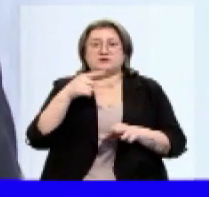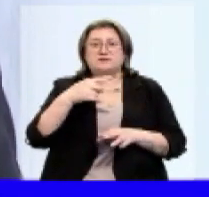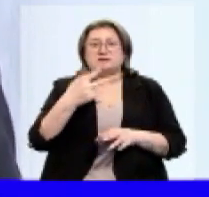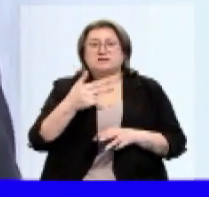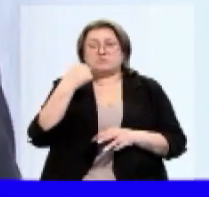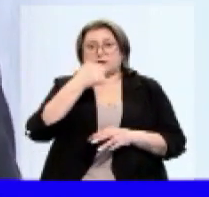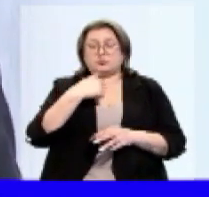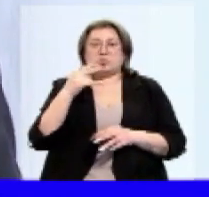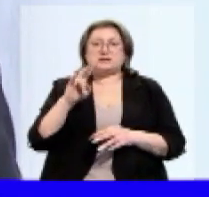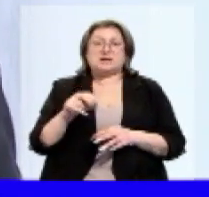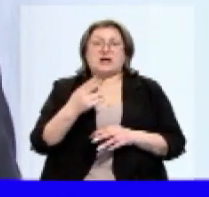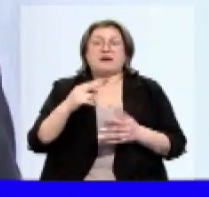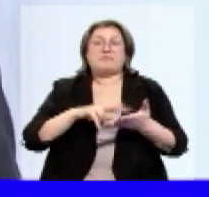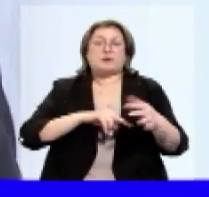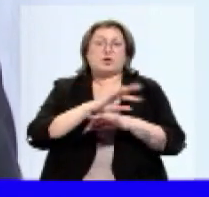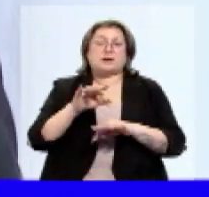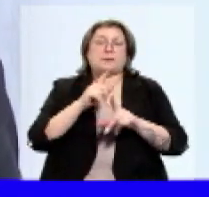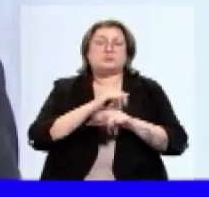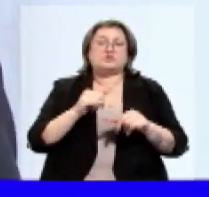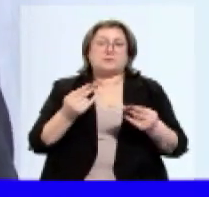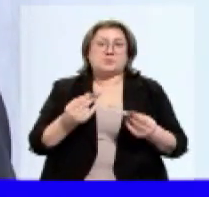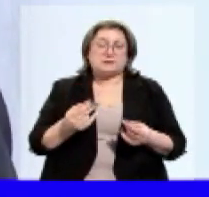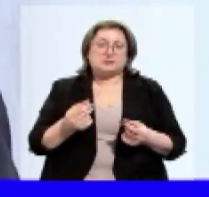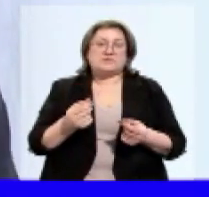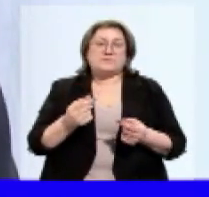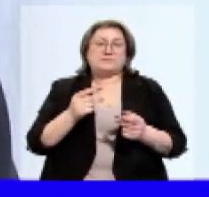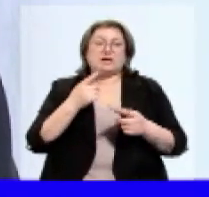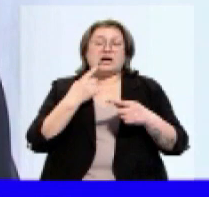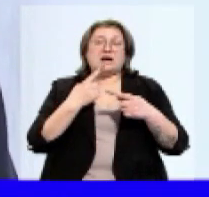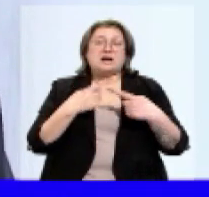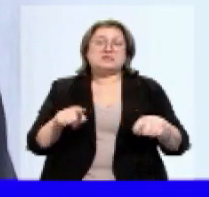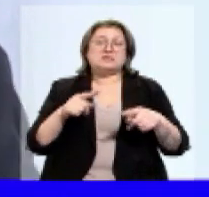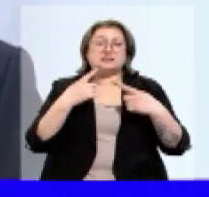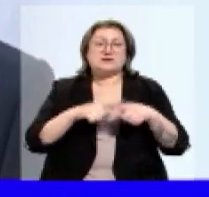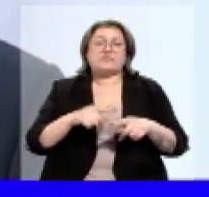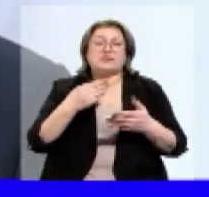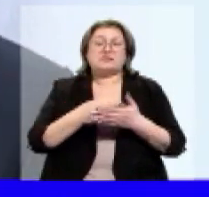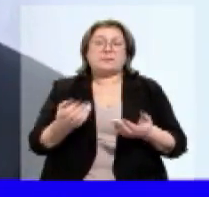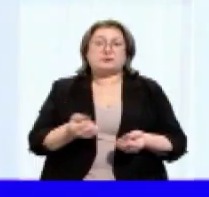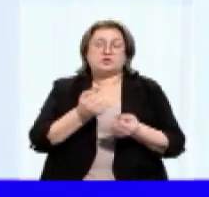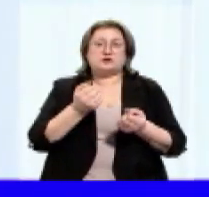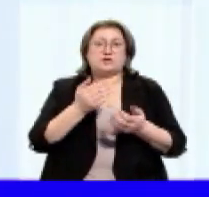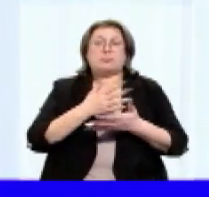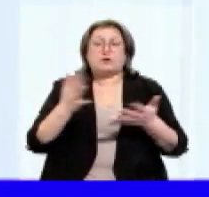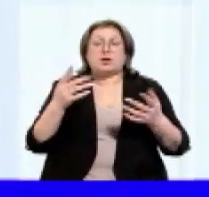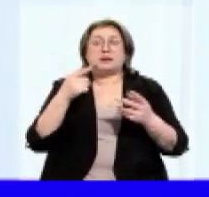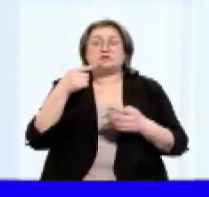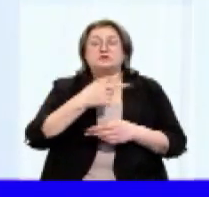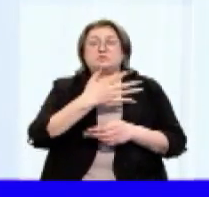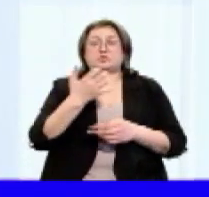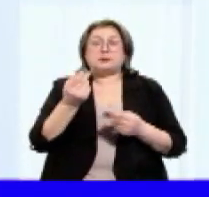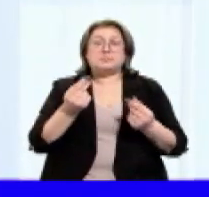2023 году в рамках национального проекта по развитию предпринимательства различными инструментами финансовой поддержки охвачено более